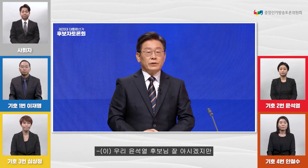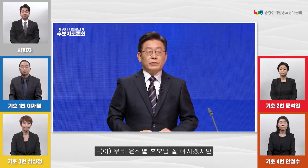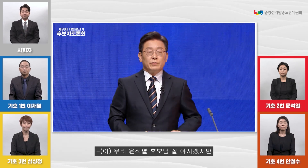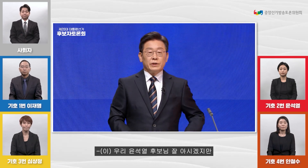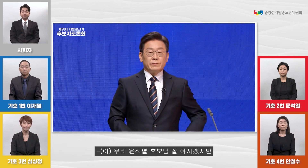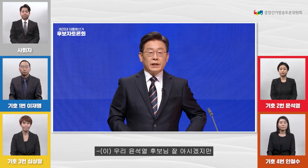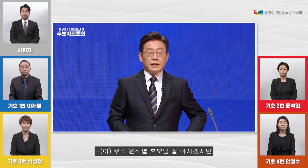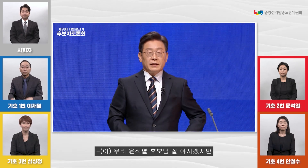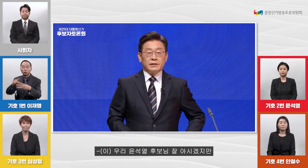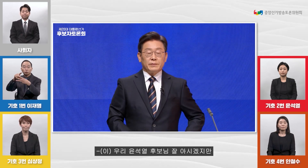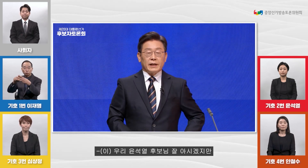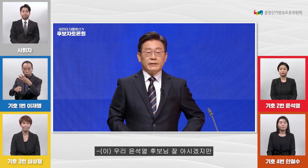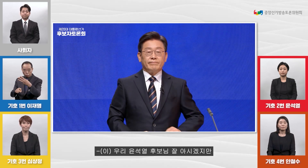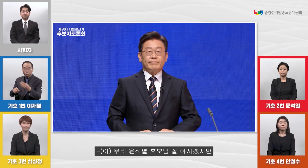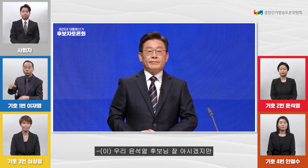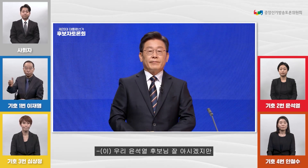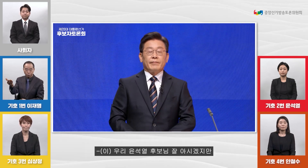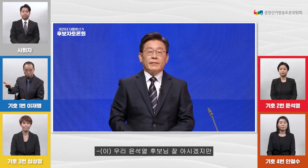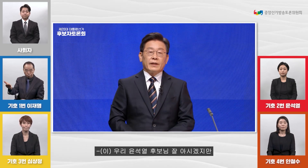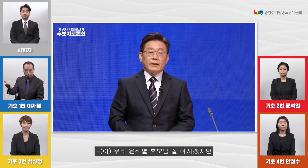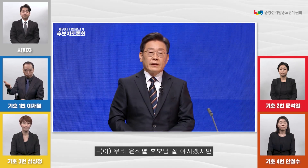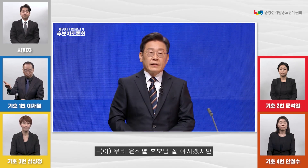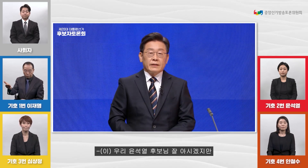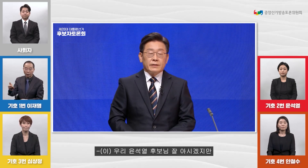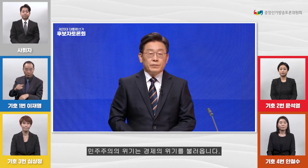우리 윤석열 후보님 잘 아시겠지만